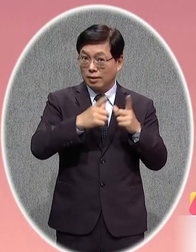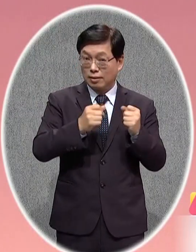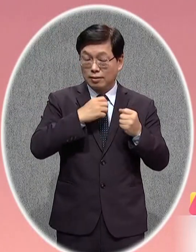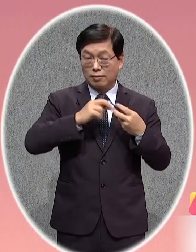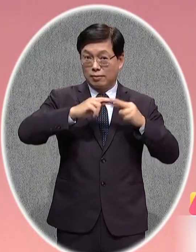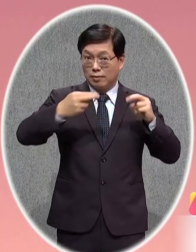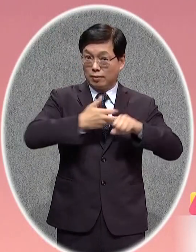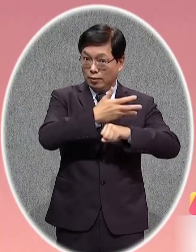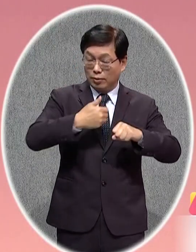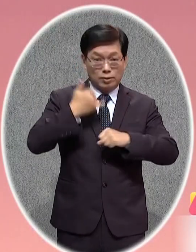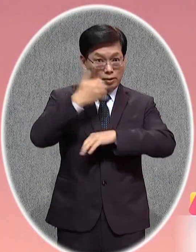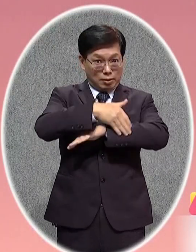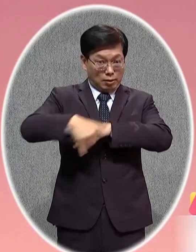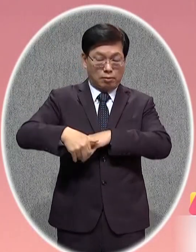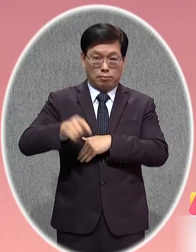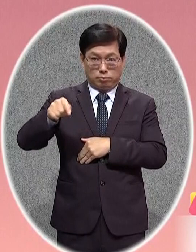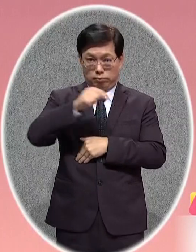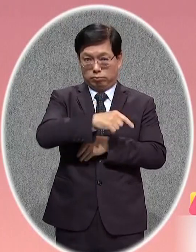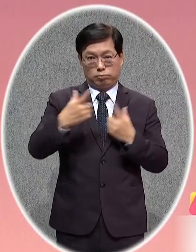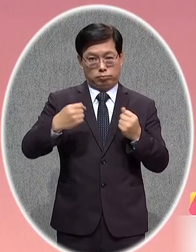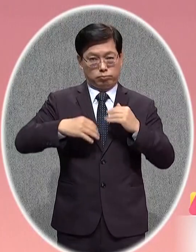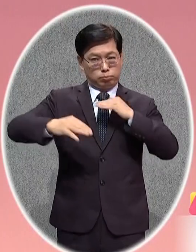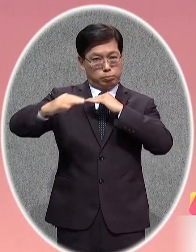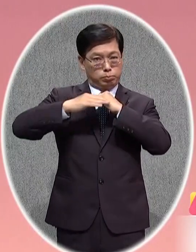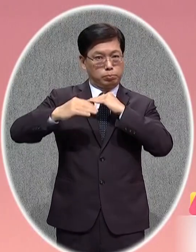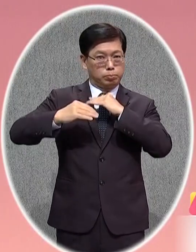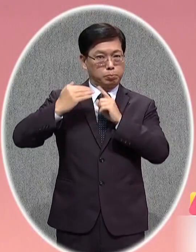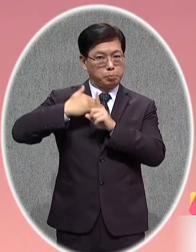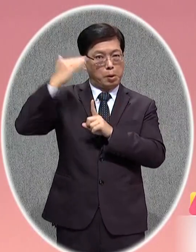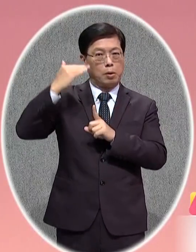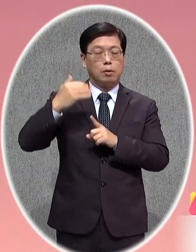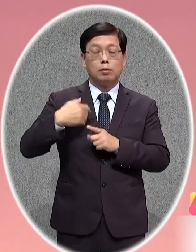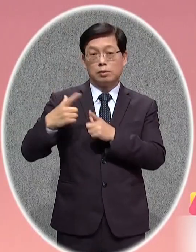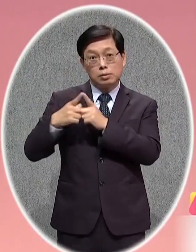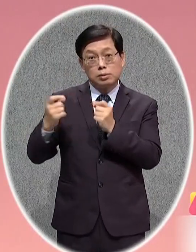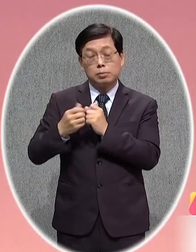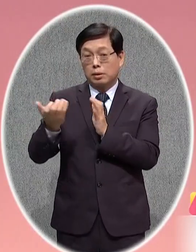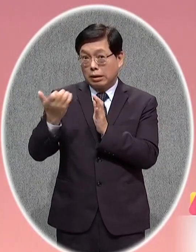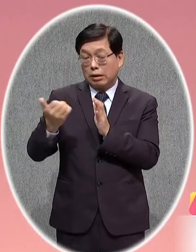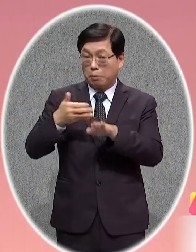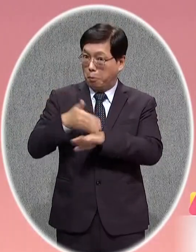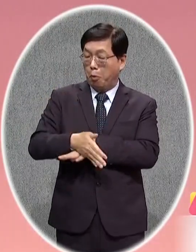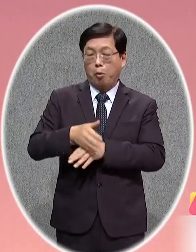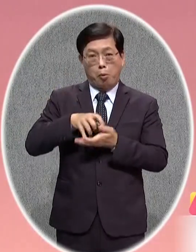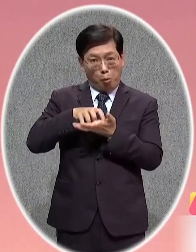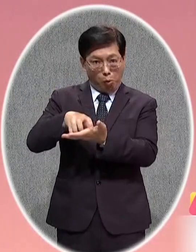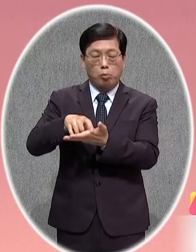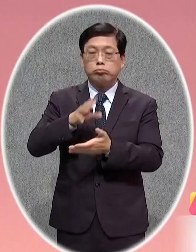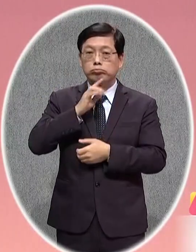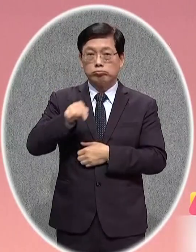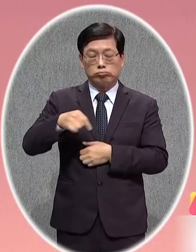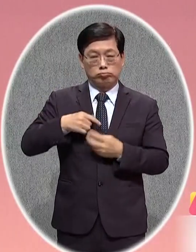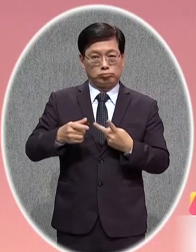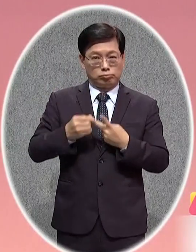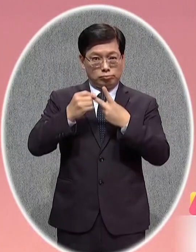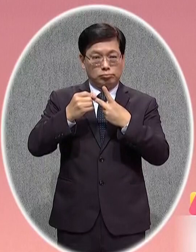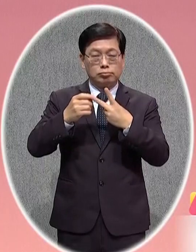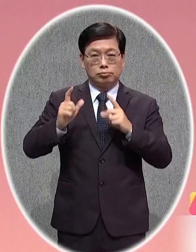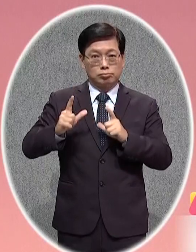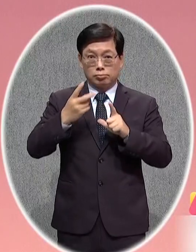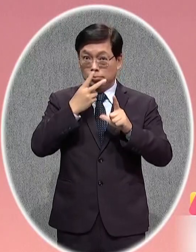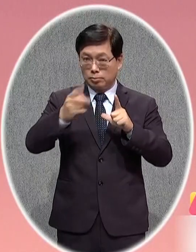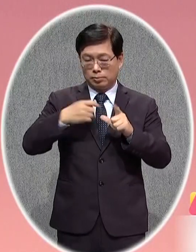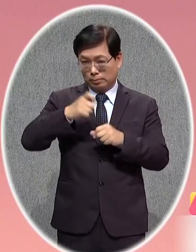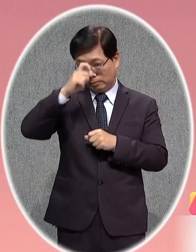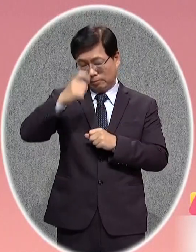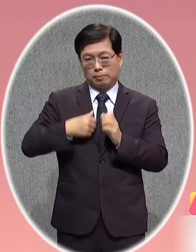琉球海岸变成是同等级，日本琉球也才刚刚通过变成是第二个东亚